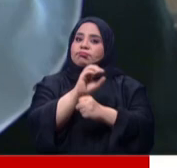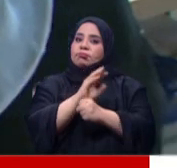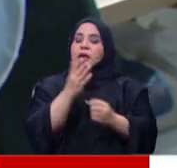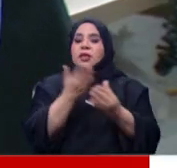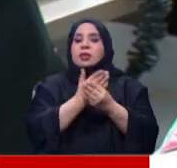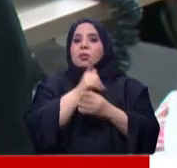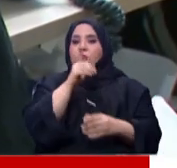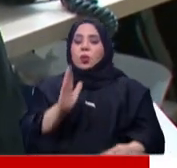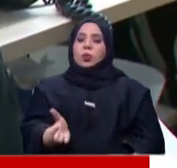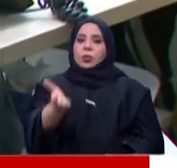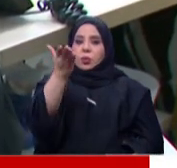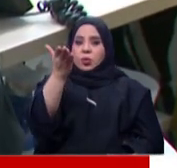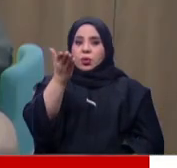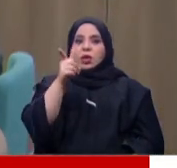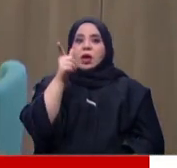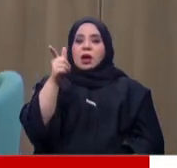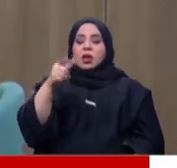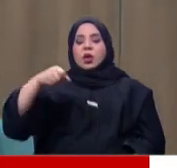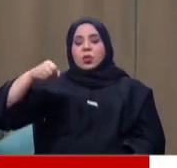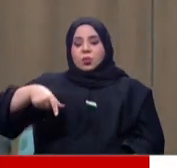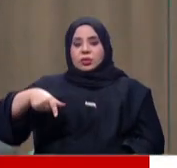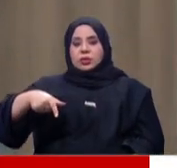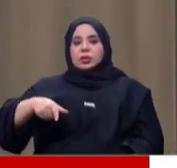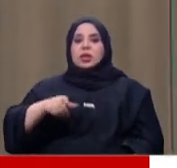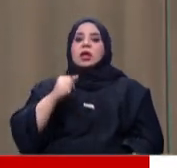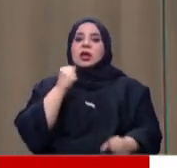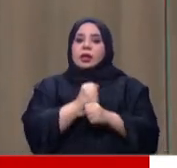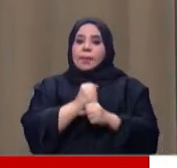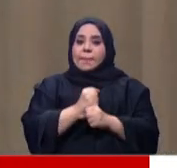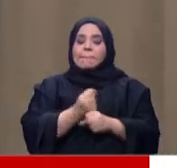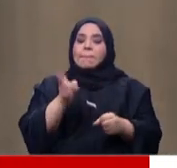الارتقاء بمستوى الموظف والعامل البحريني